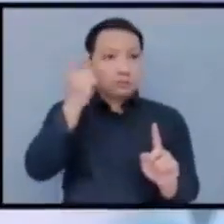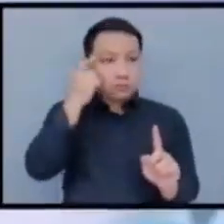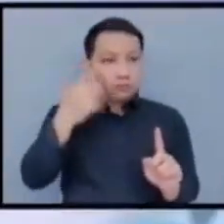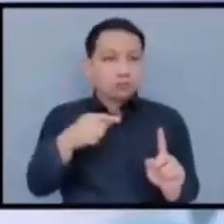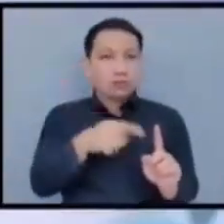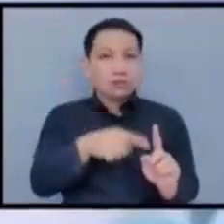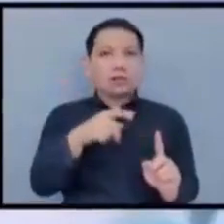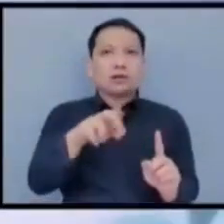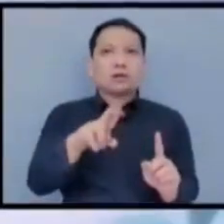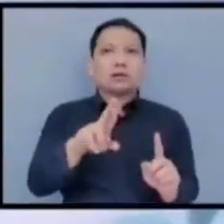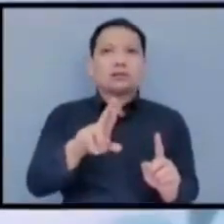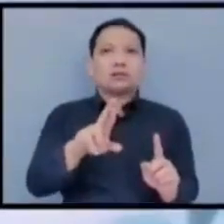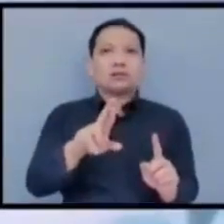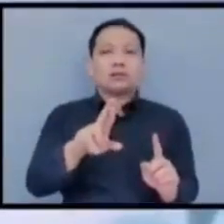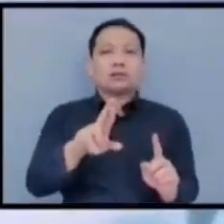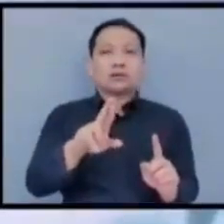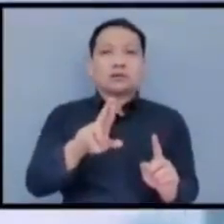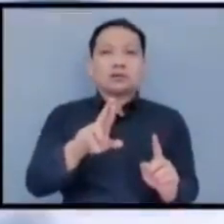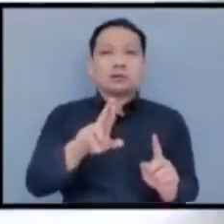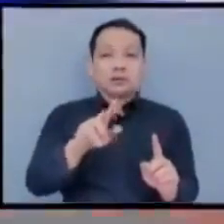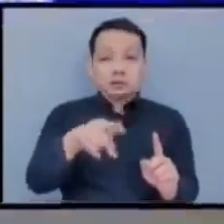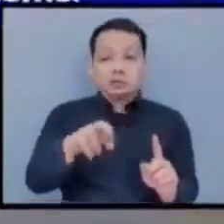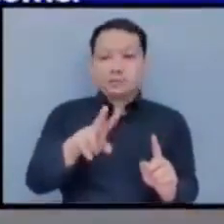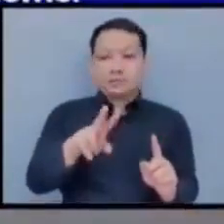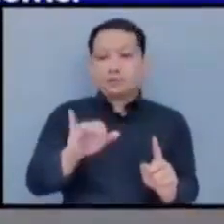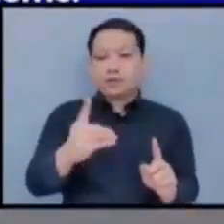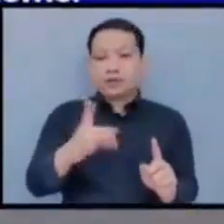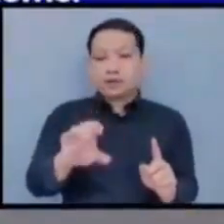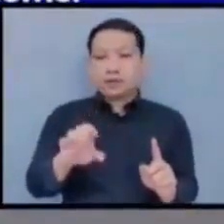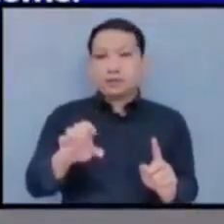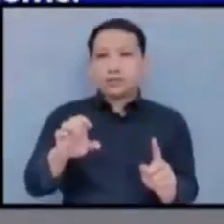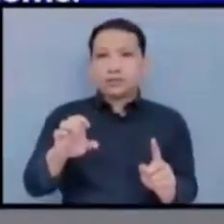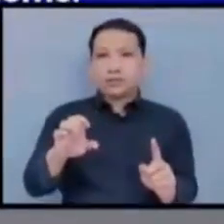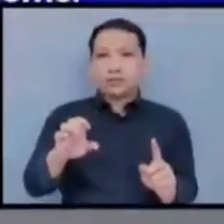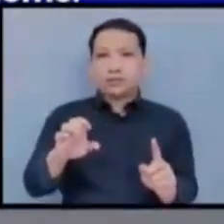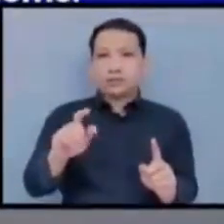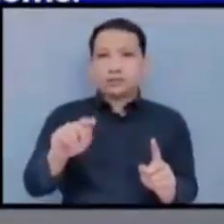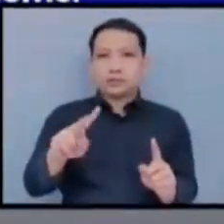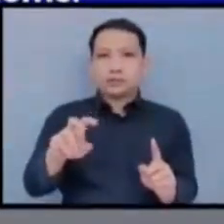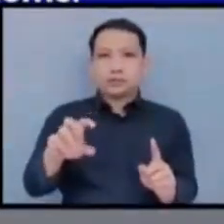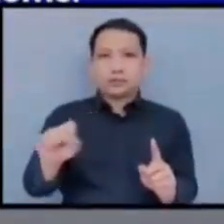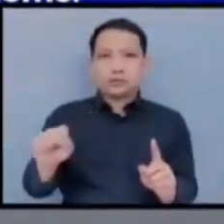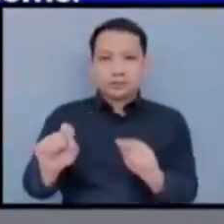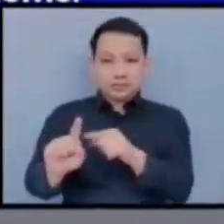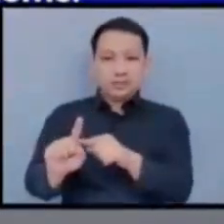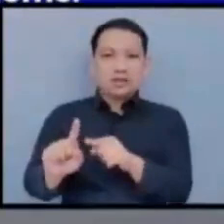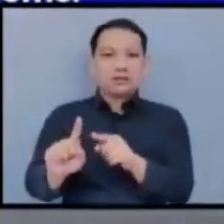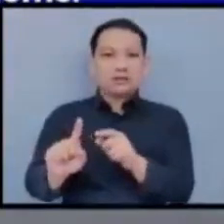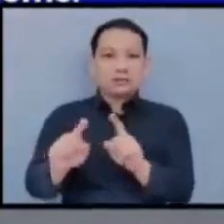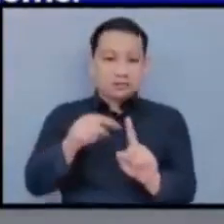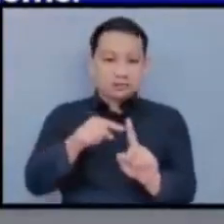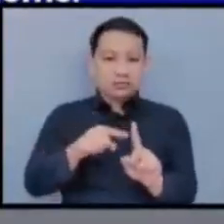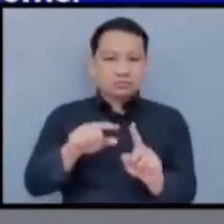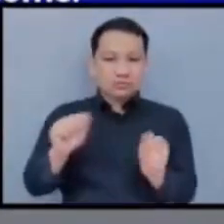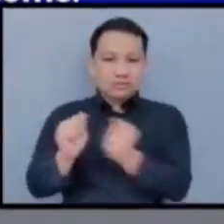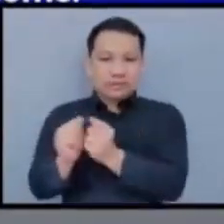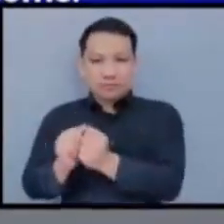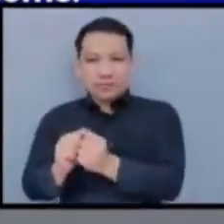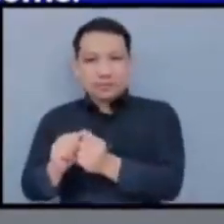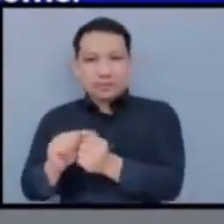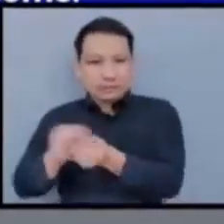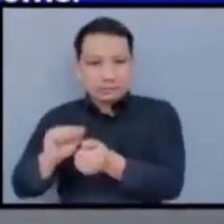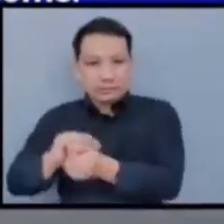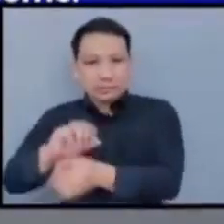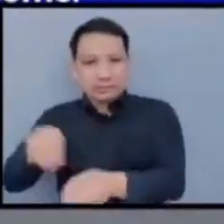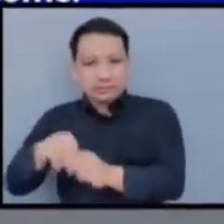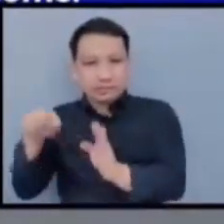na idinadawit na rin sa De Gamo Slay case. If it's the President himself who guarantees his safety, I think